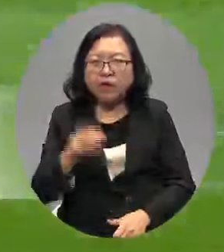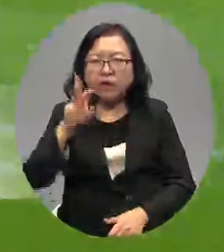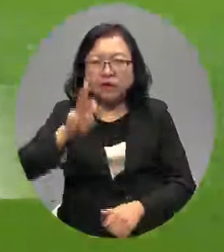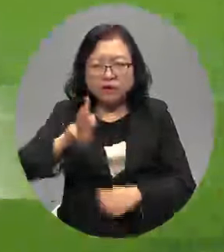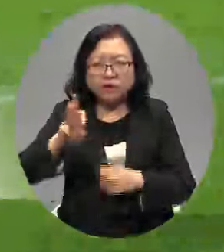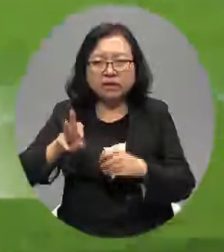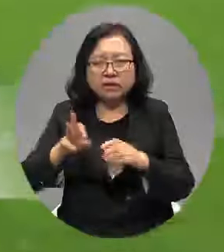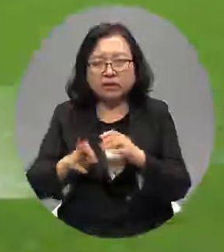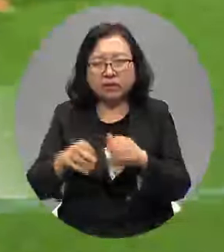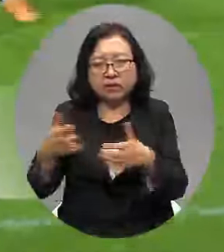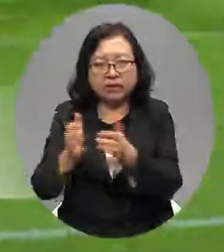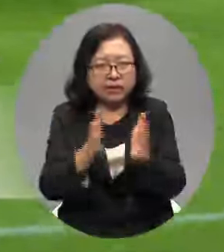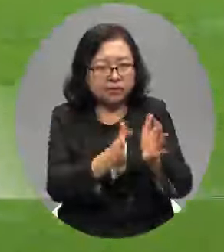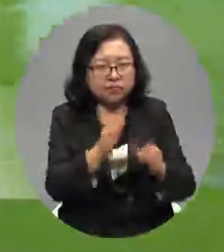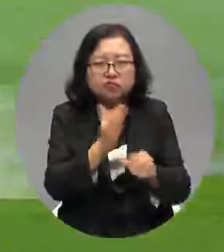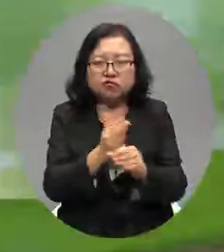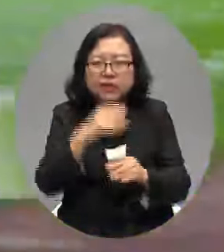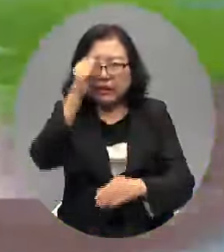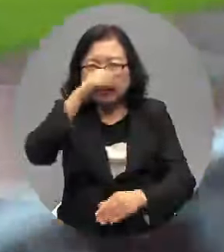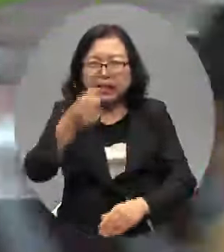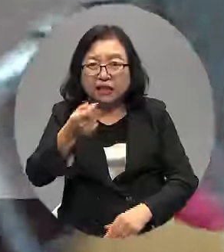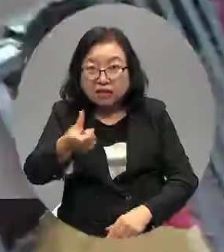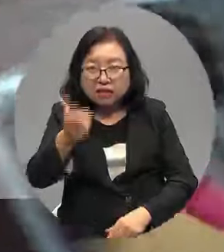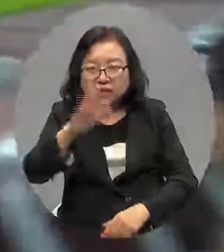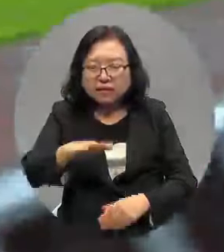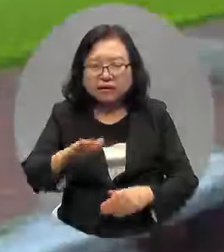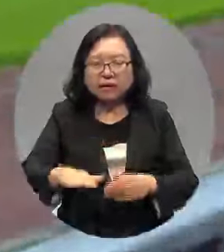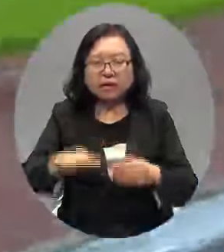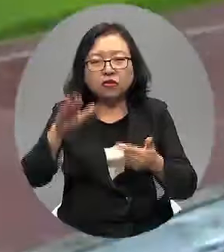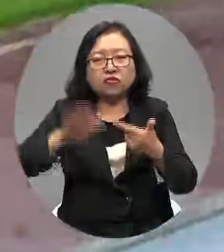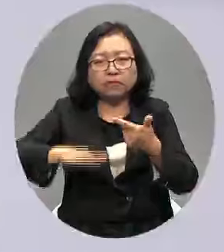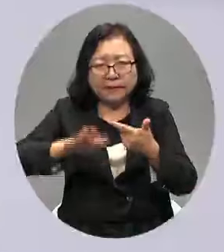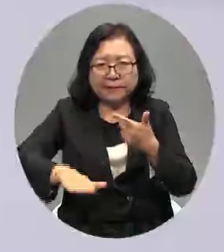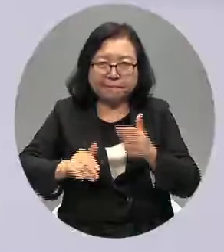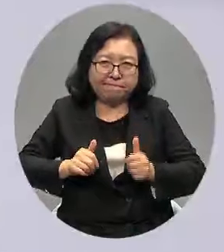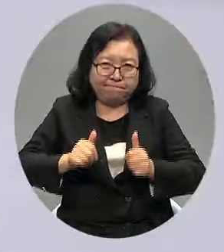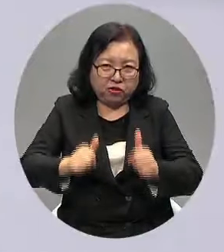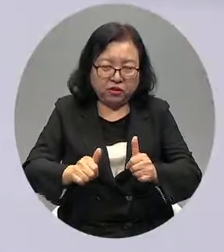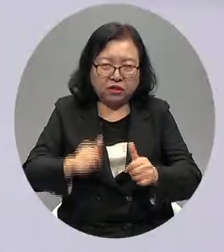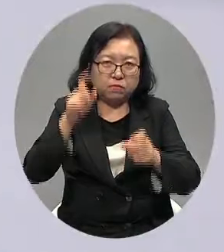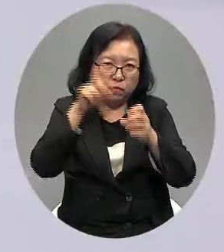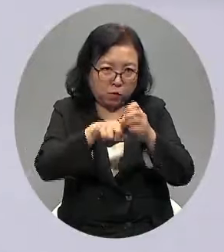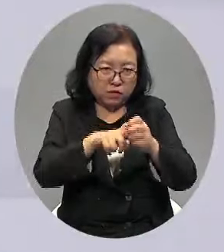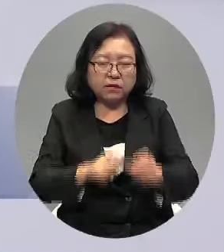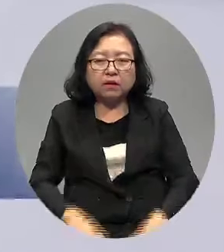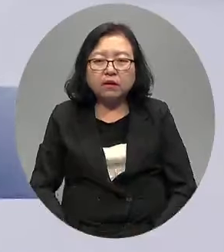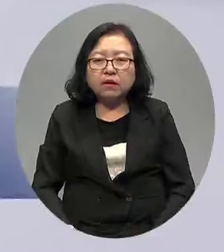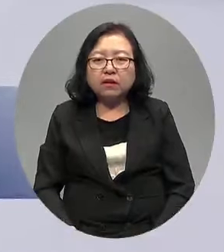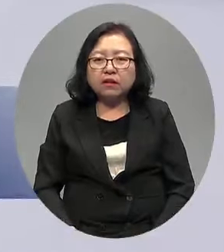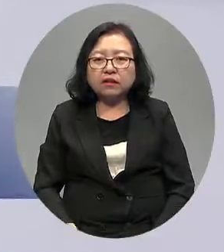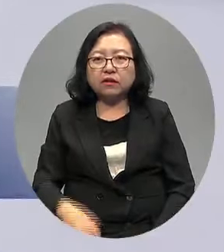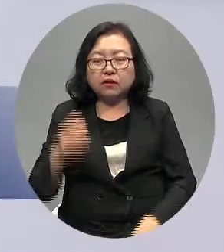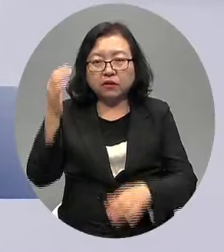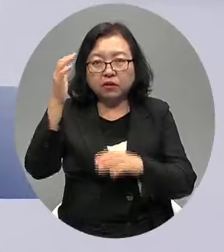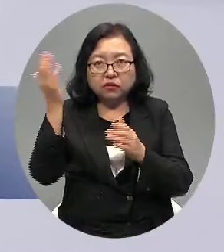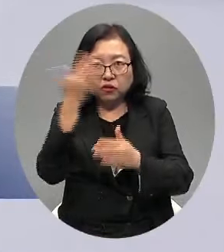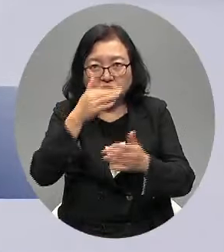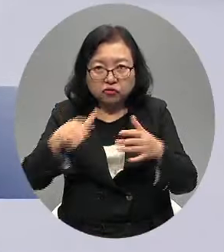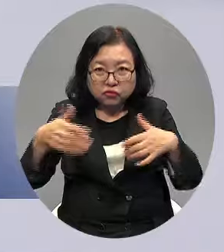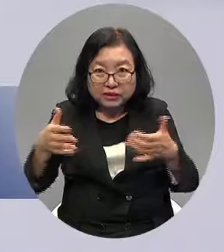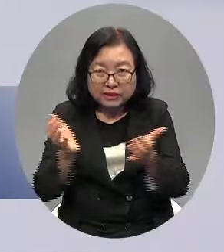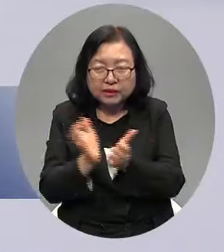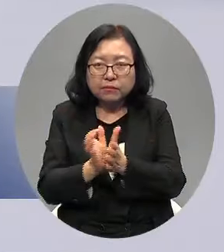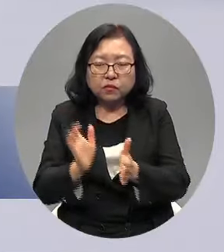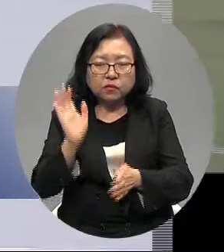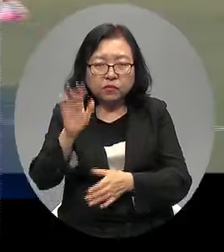가장 열악하지만 후반기에 승부를 걸겠다는 것입니다. 우리도 이제 모험을 좀 걸기 시작을 해야